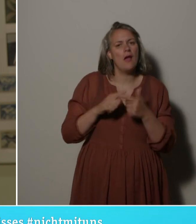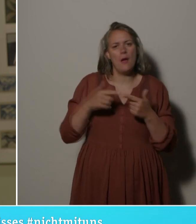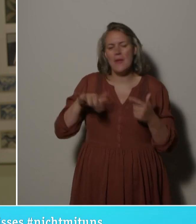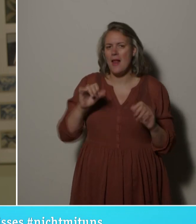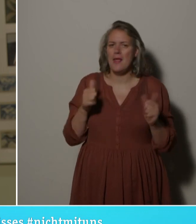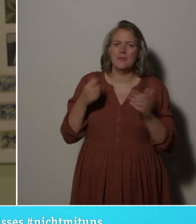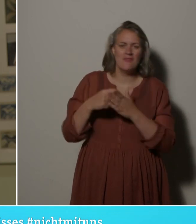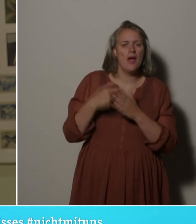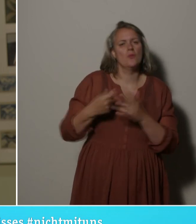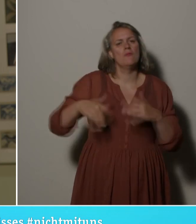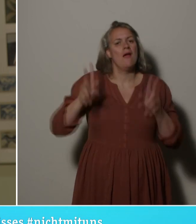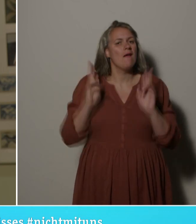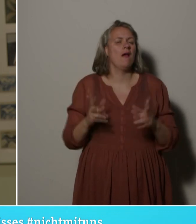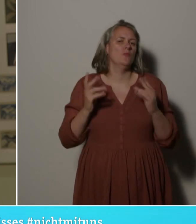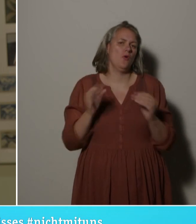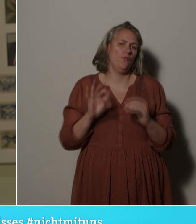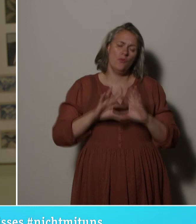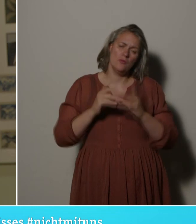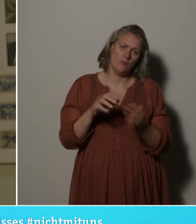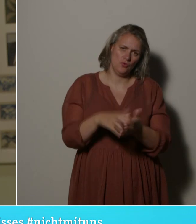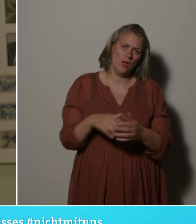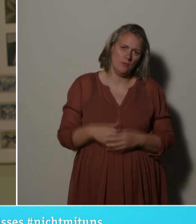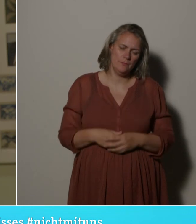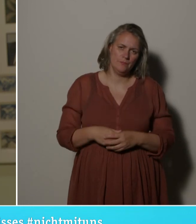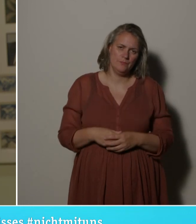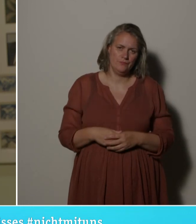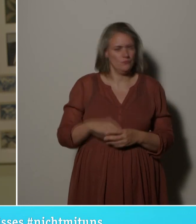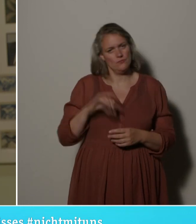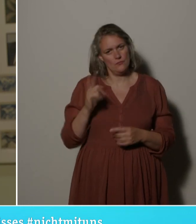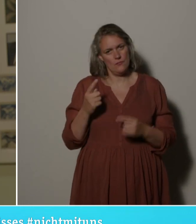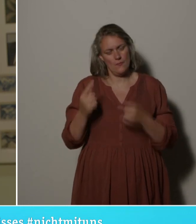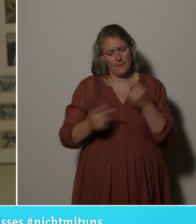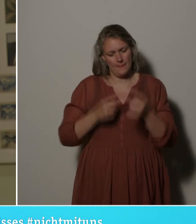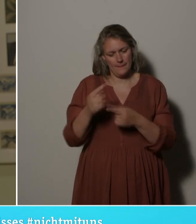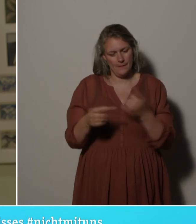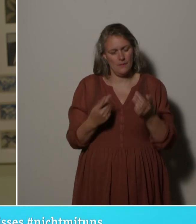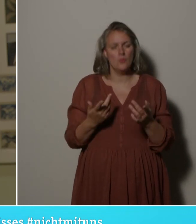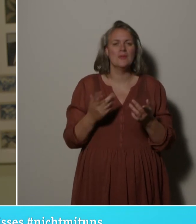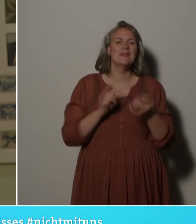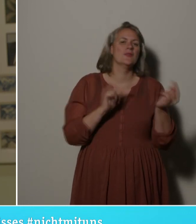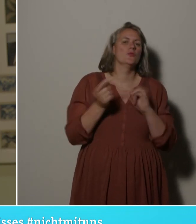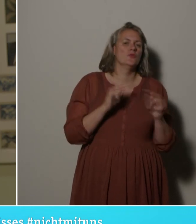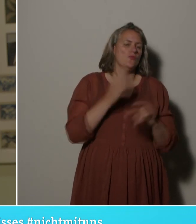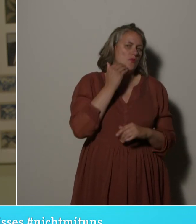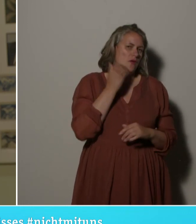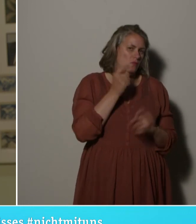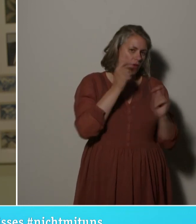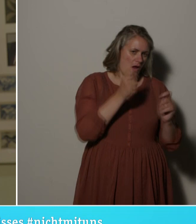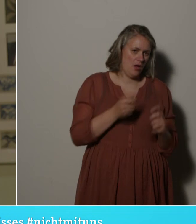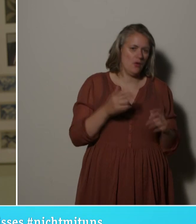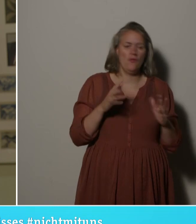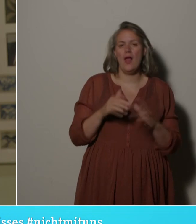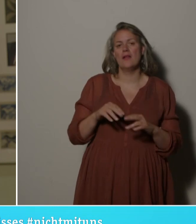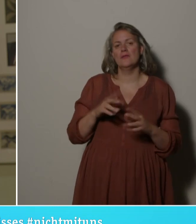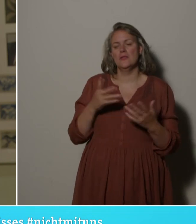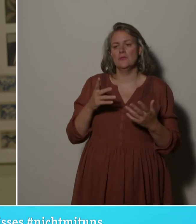machen. Und noch ein paar Worte zum Prozess und der Diskussion um den Einwohnerantrag. Es ist vielleicht nützlich für Sie, mal eine Außenperspektive